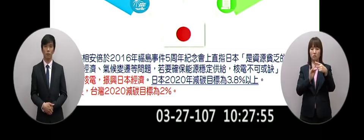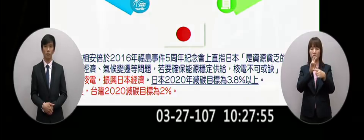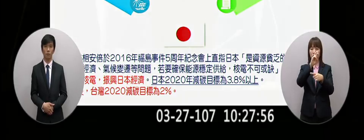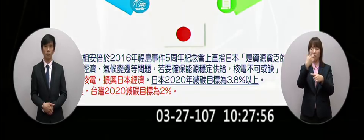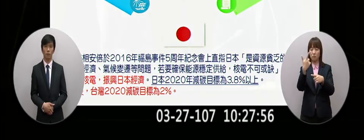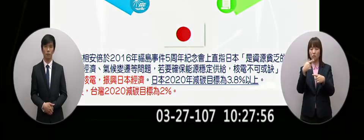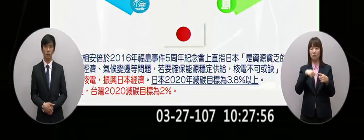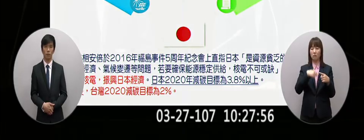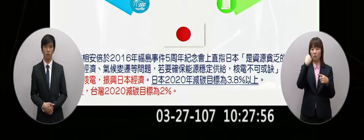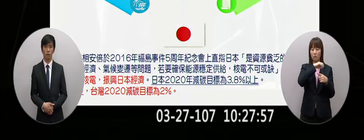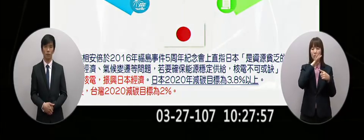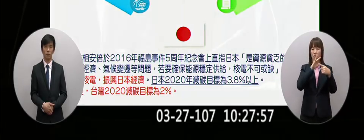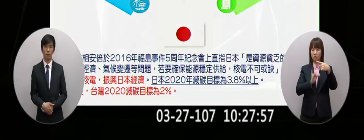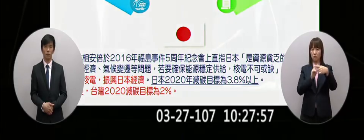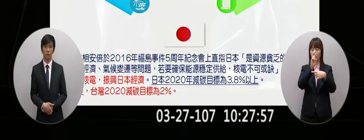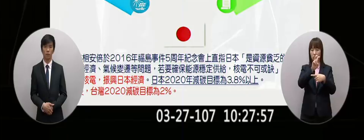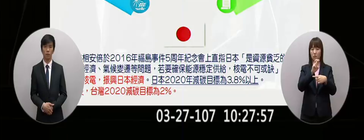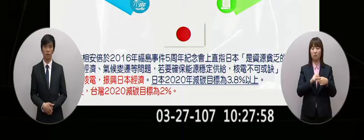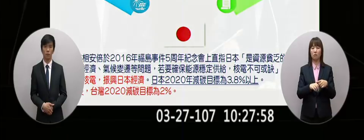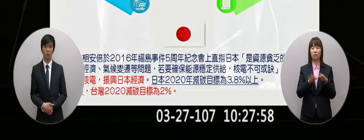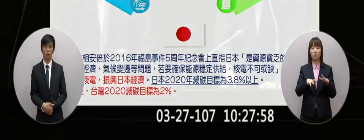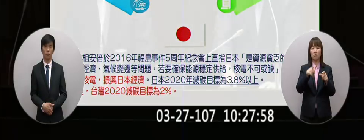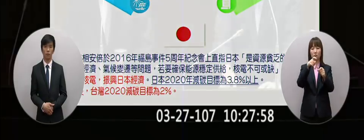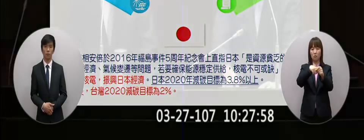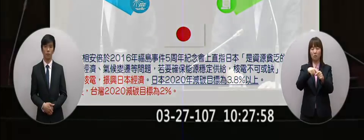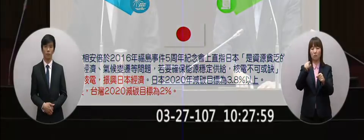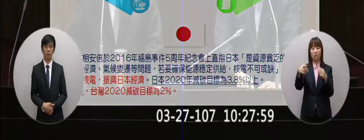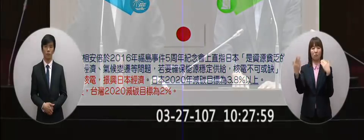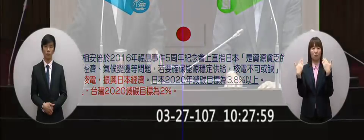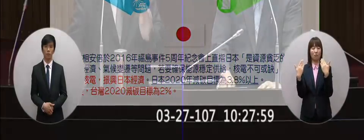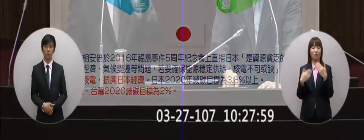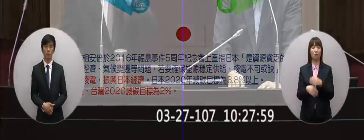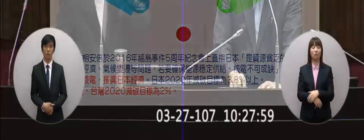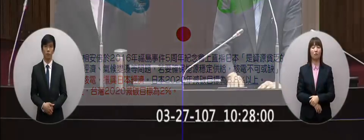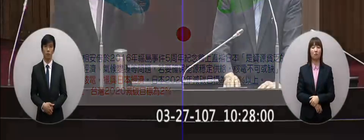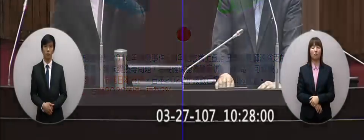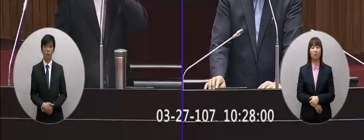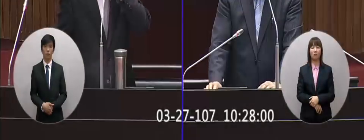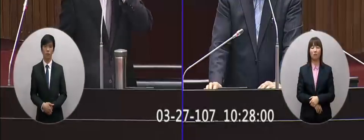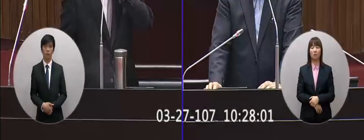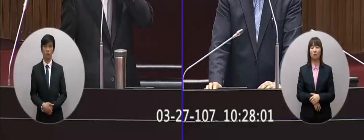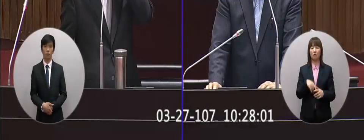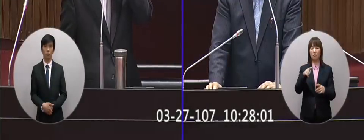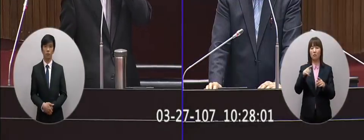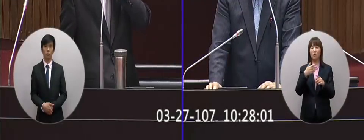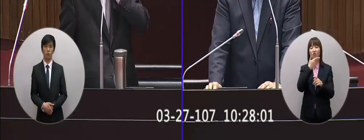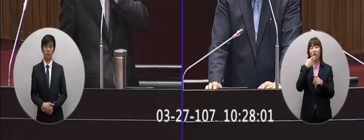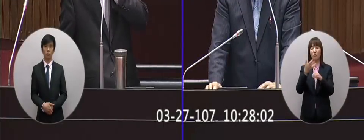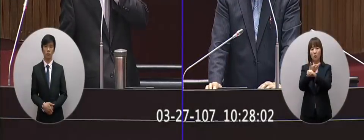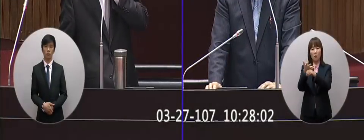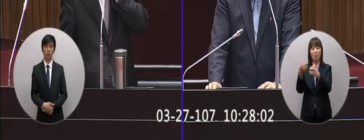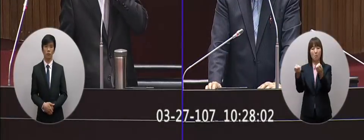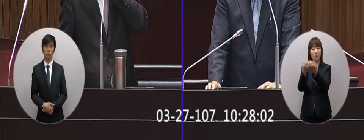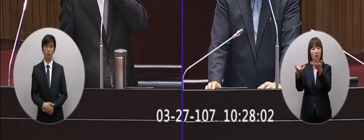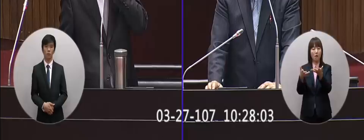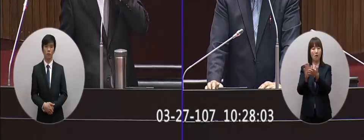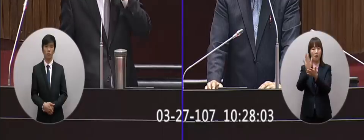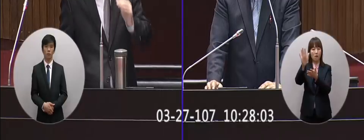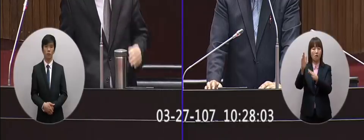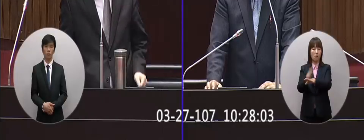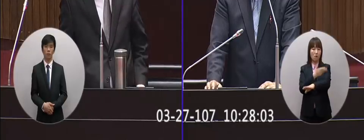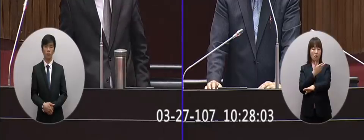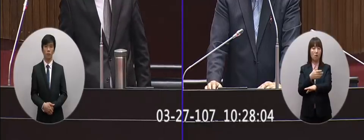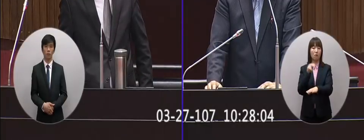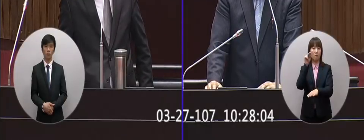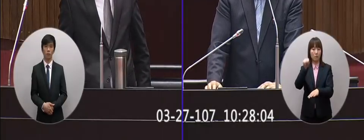26%，那台湾呢是20%啊，他们的目标非常的清楚。而且在福岛事件之后呢，我们